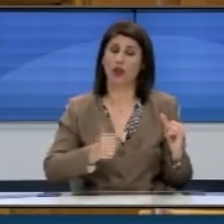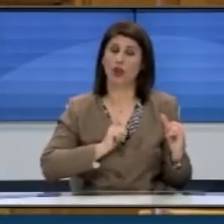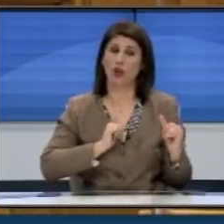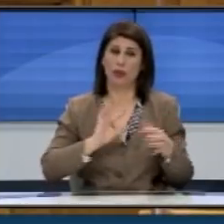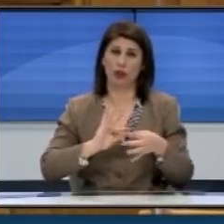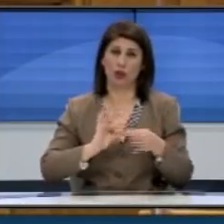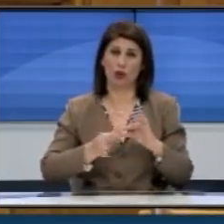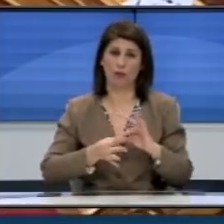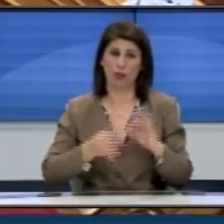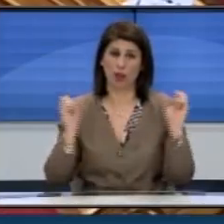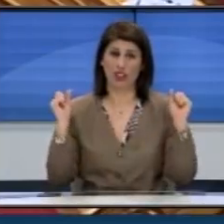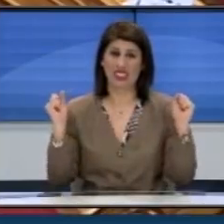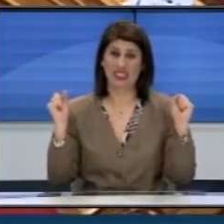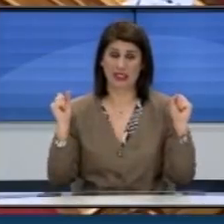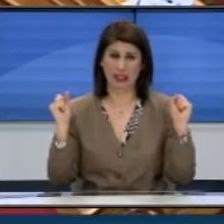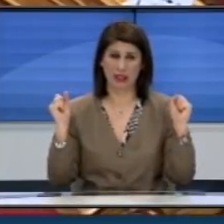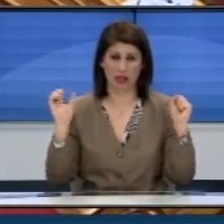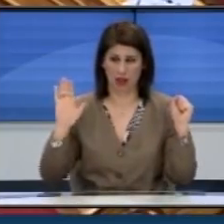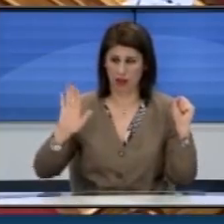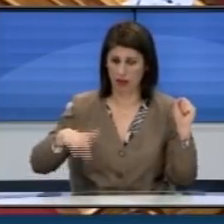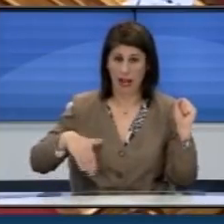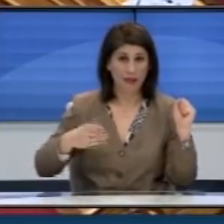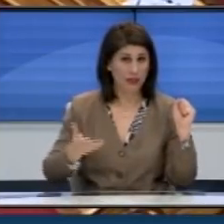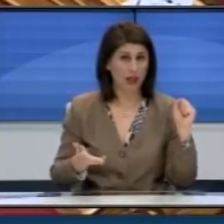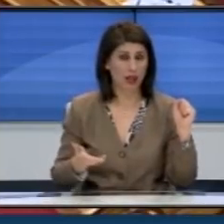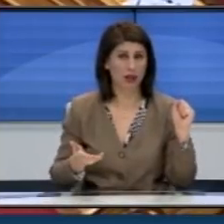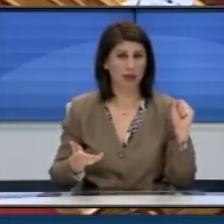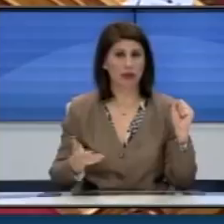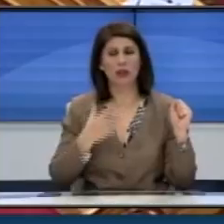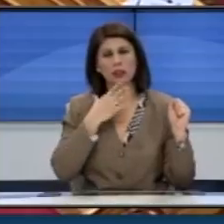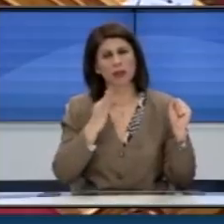ιδιωτικών ομίλων της υγείας. Τελευταία, μάλιστα,